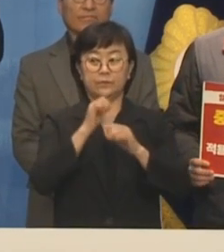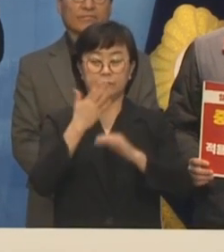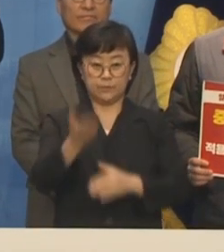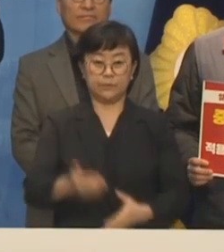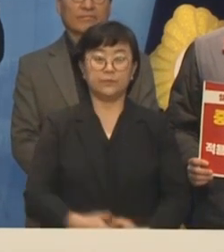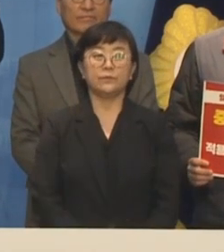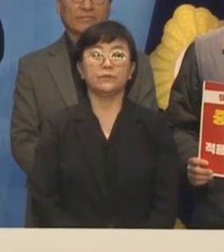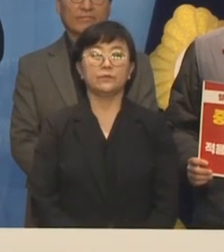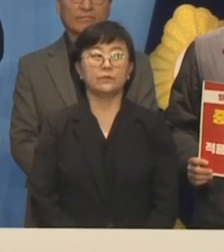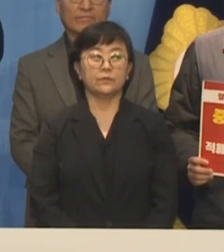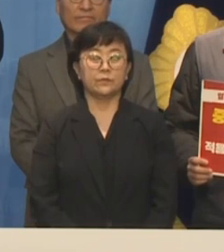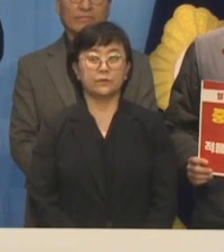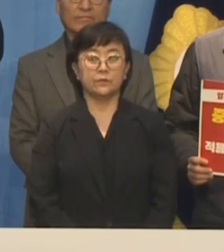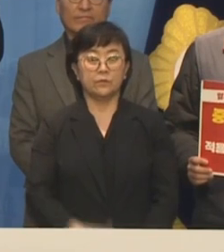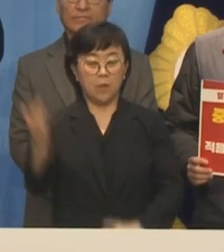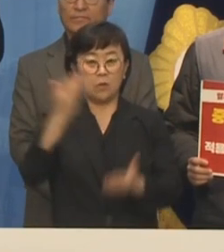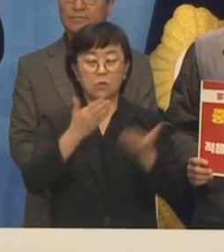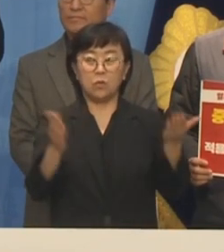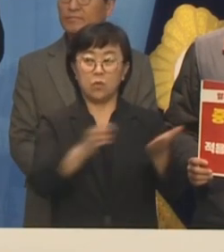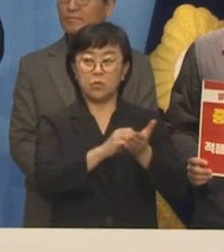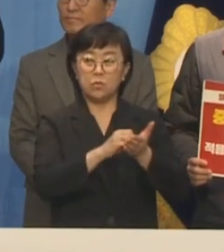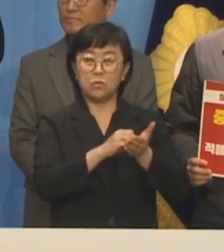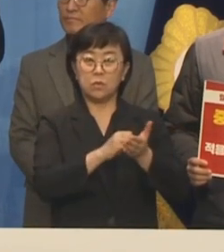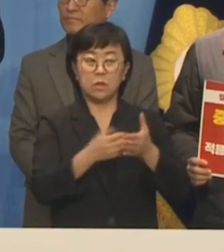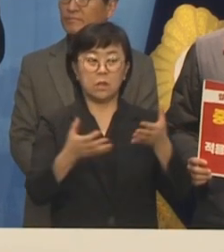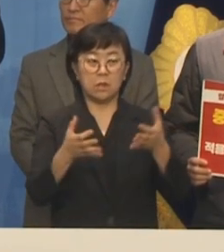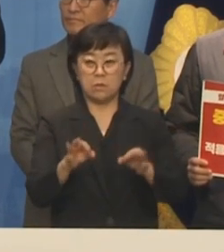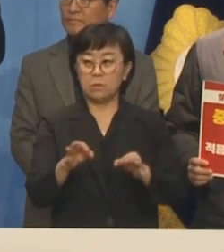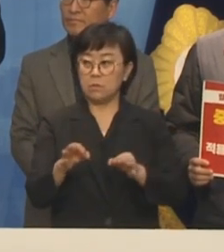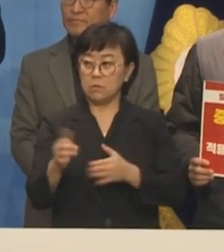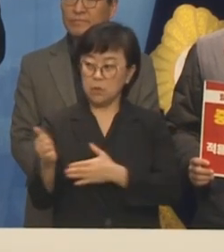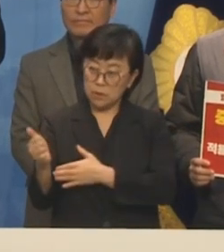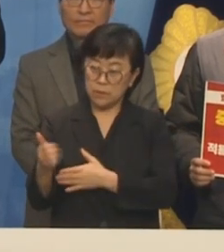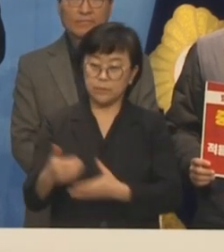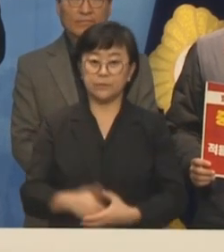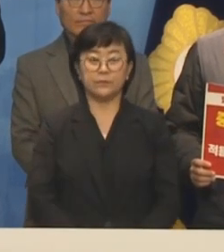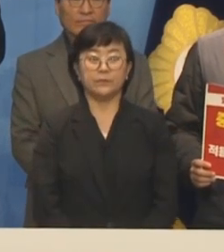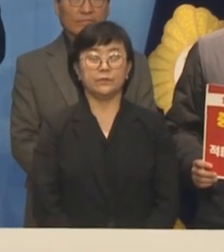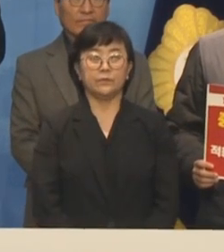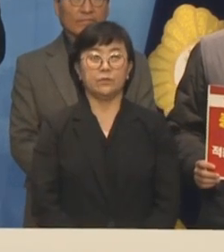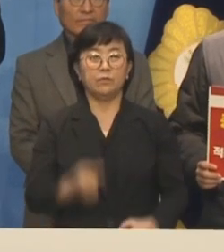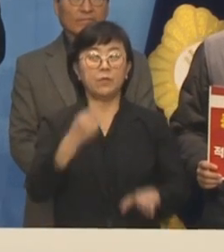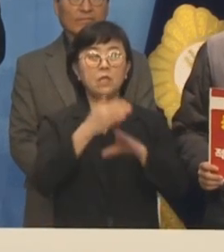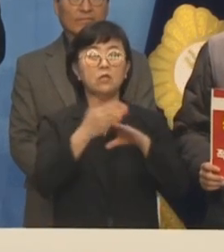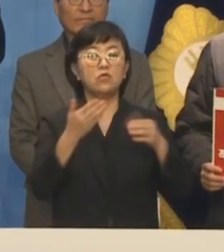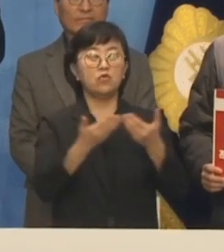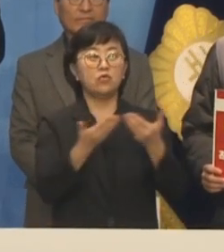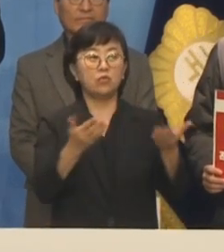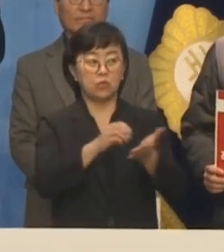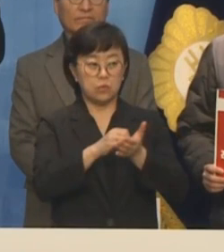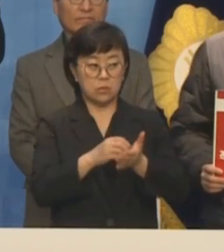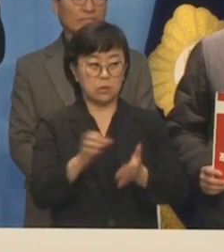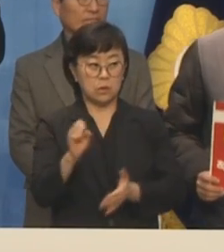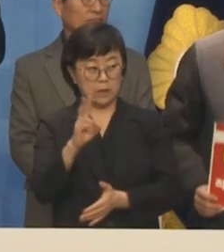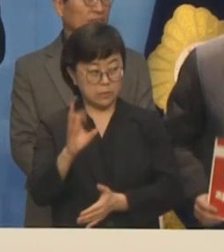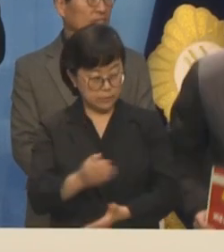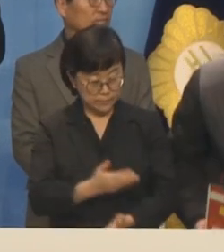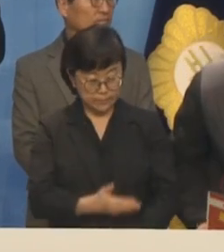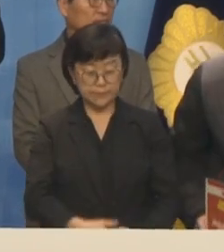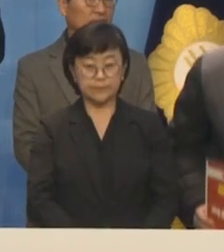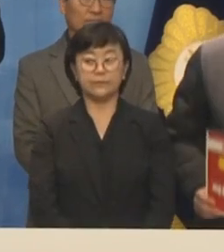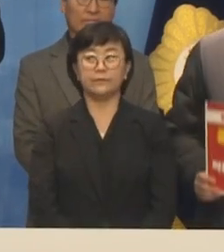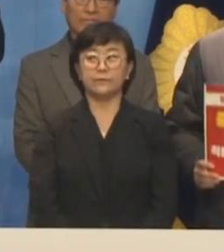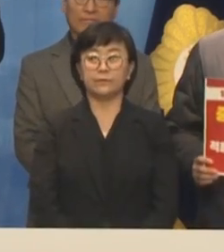드리도록 하겠습니다. 한국노총 김동명 위원장님 오셨습니다. 민주노총 양경수 위원장님 오셨습니다.